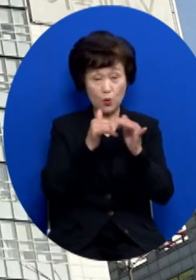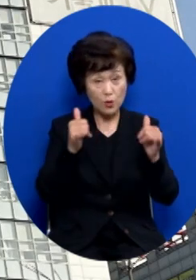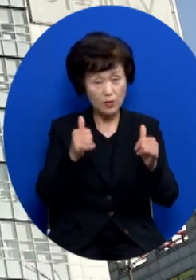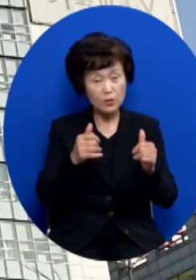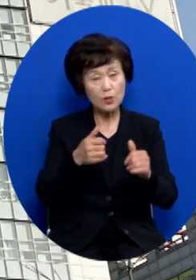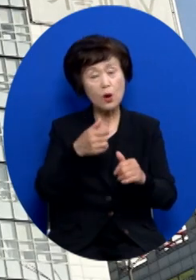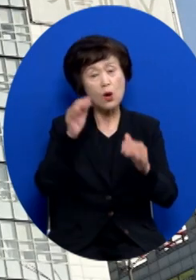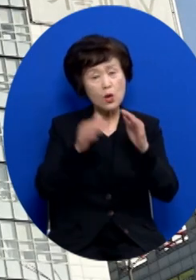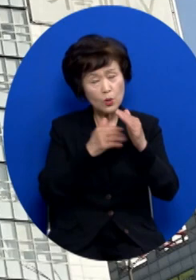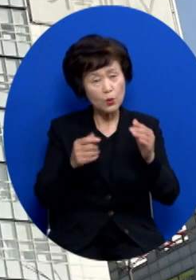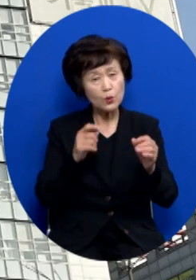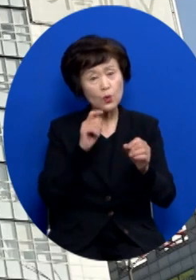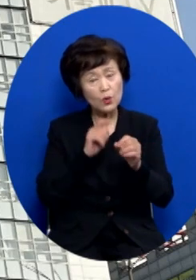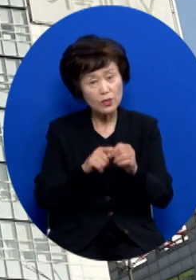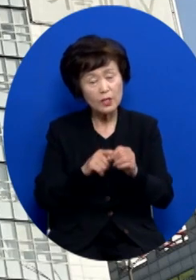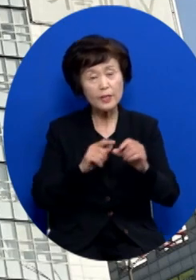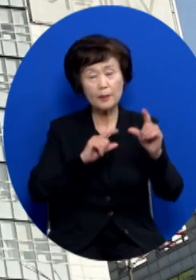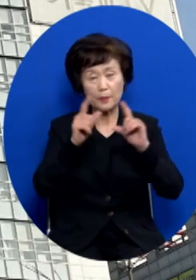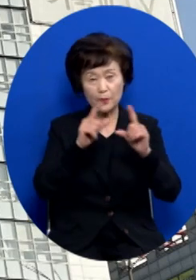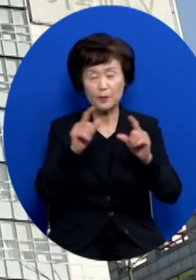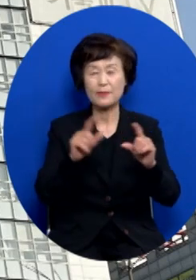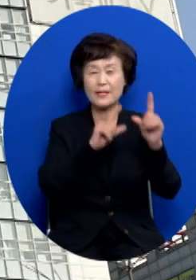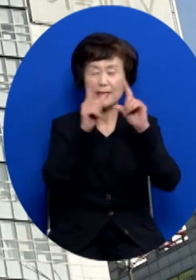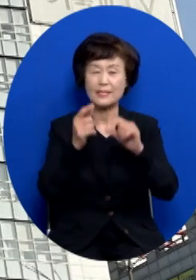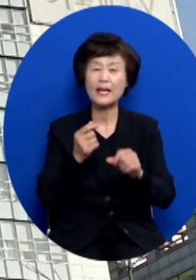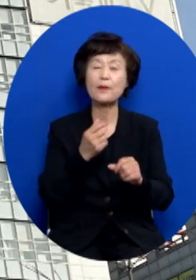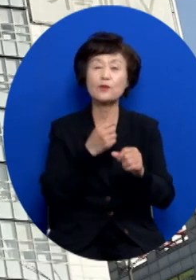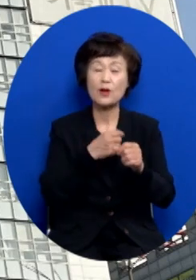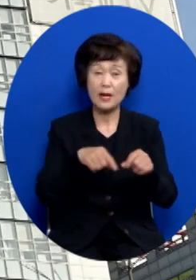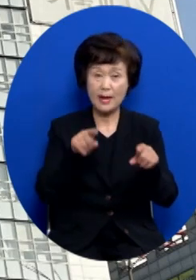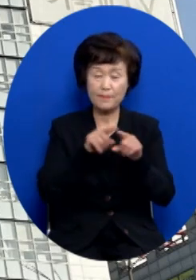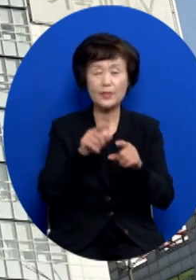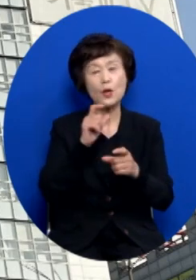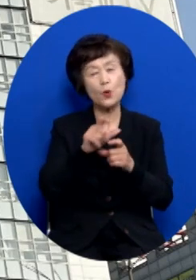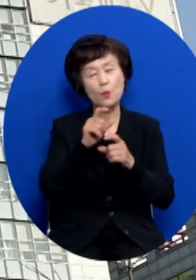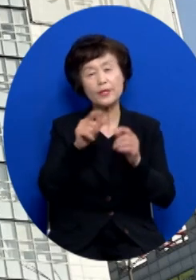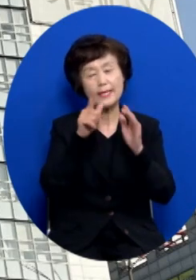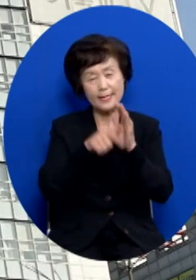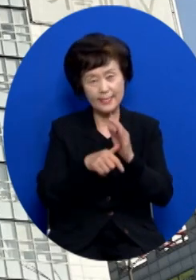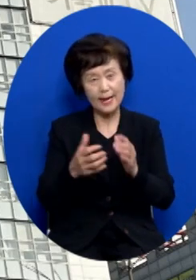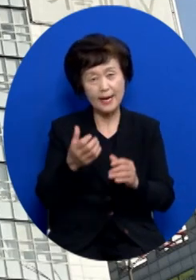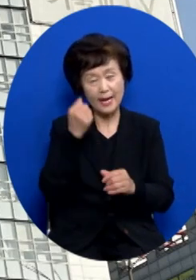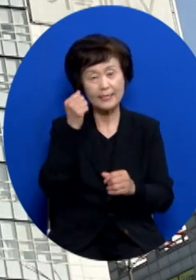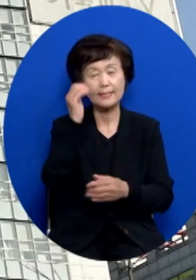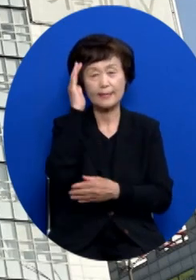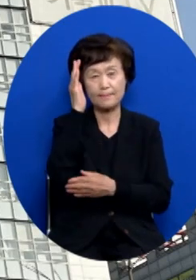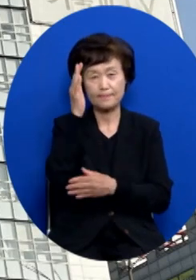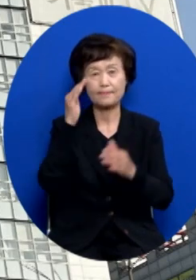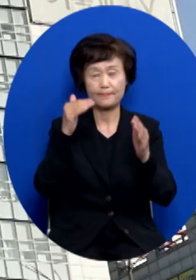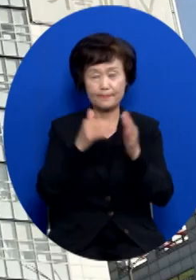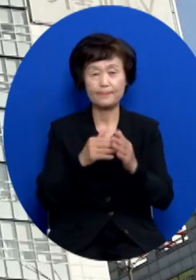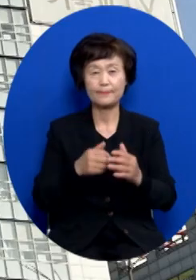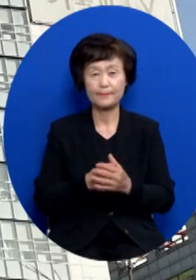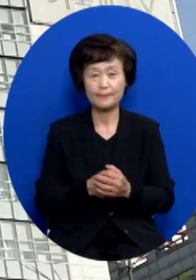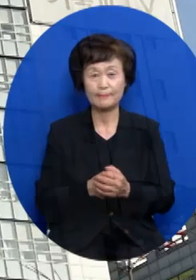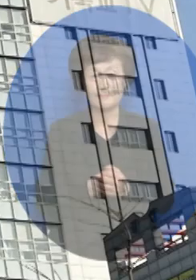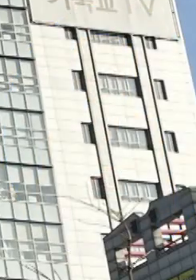삶과 이를 위한 교회의 역할을 함께 고민하는 시간이 될 것이라고 전했습니다. 지금까지 오늘의 주요